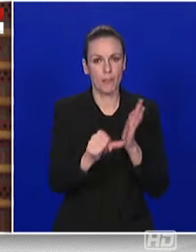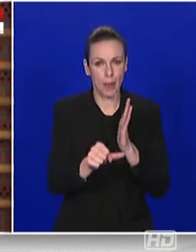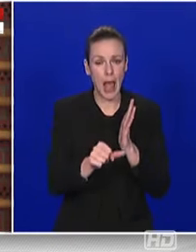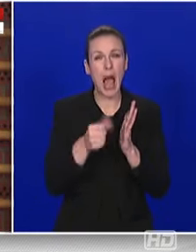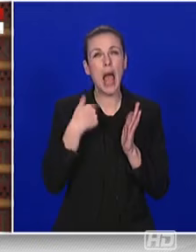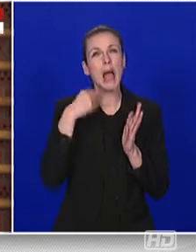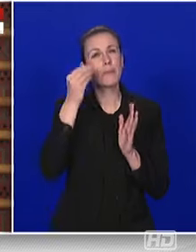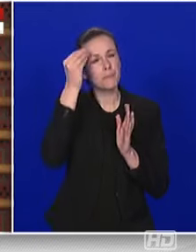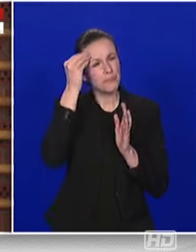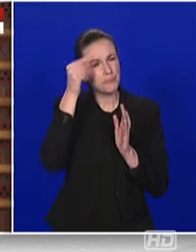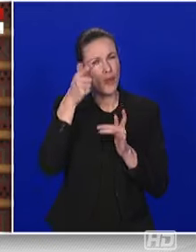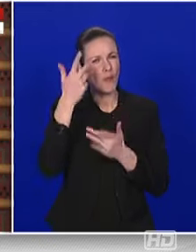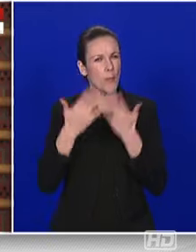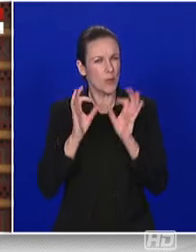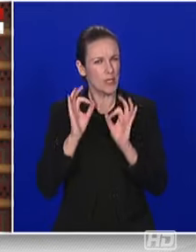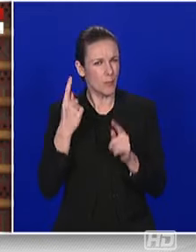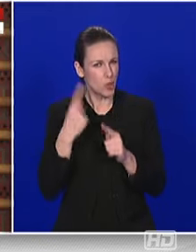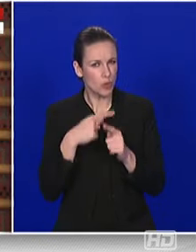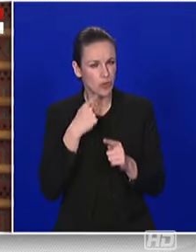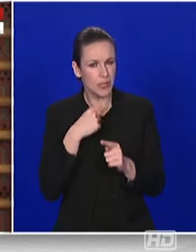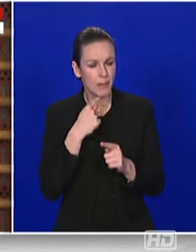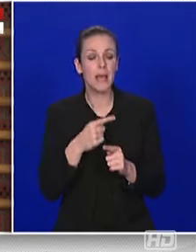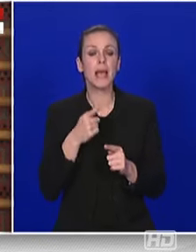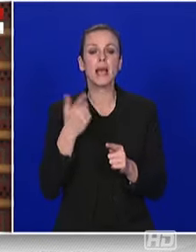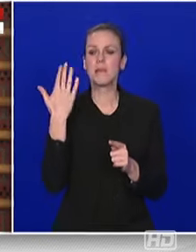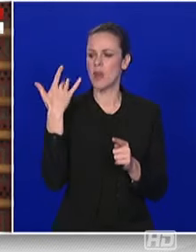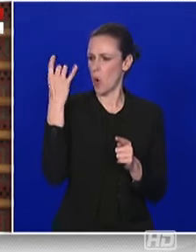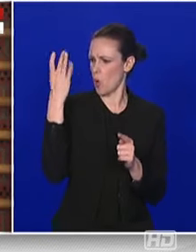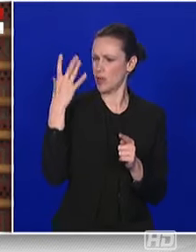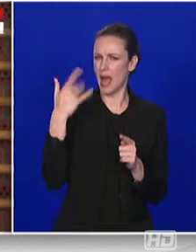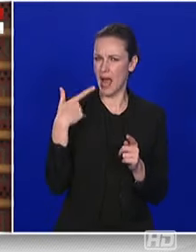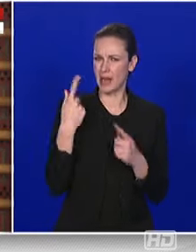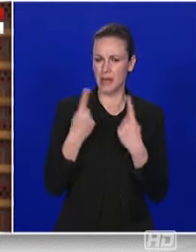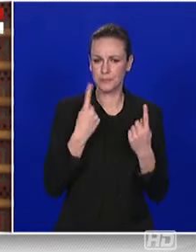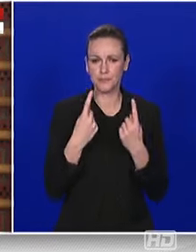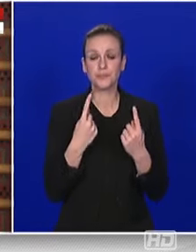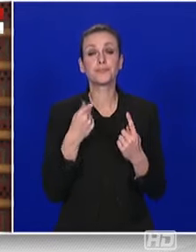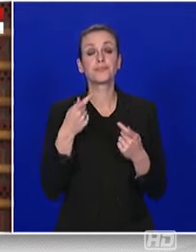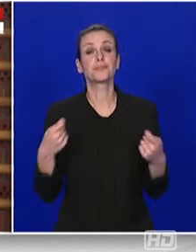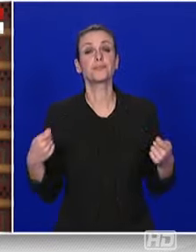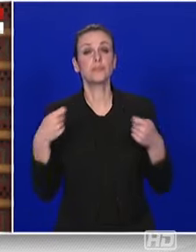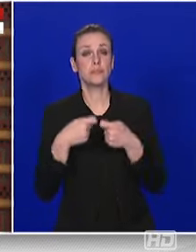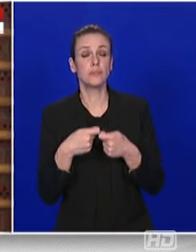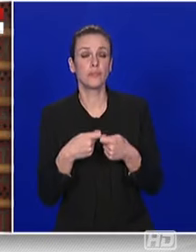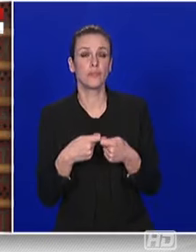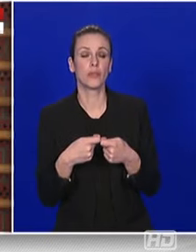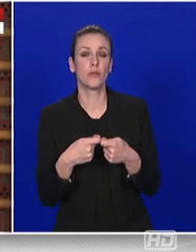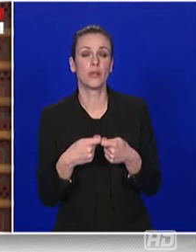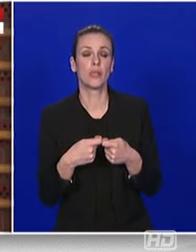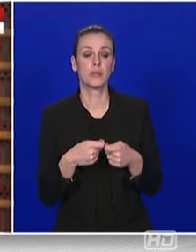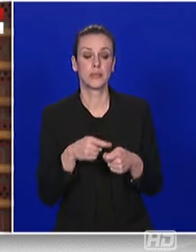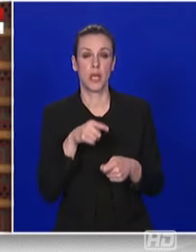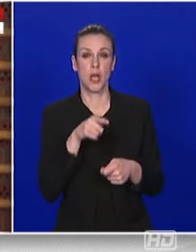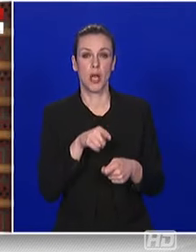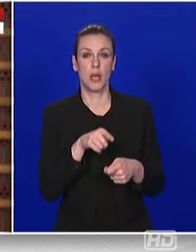sjeća tih brojki, to je bilo prije nekoliko dana. Što se tiče ovih